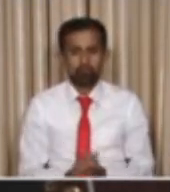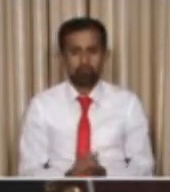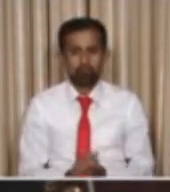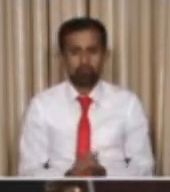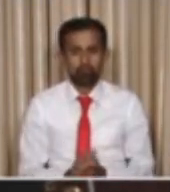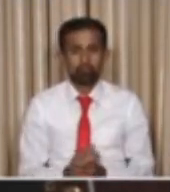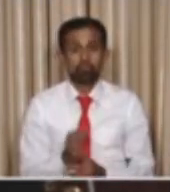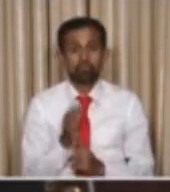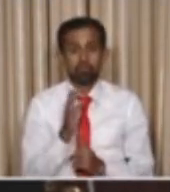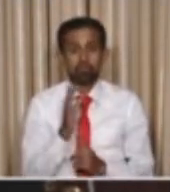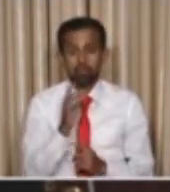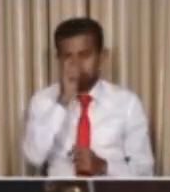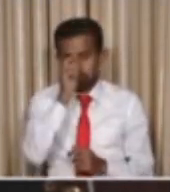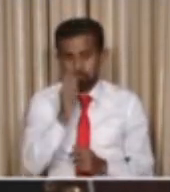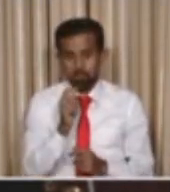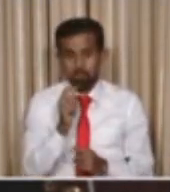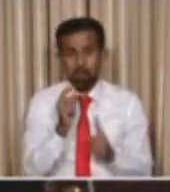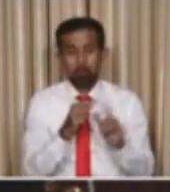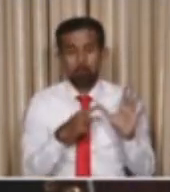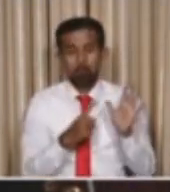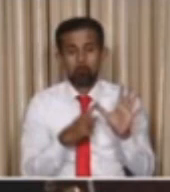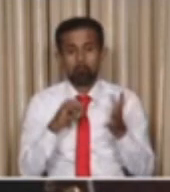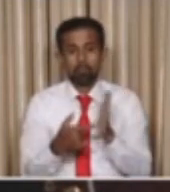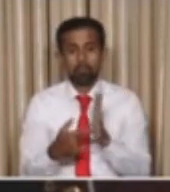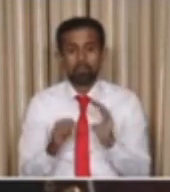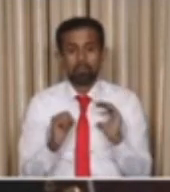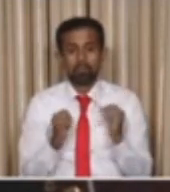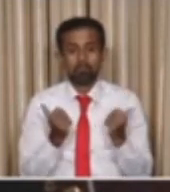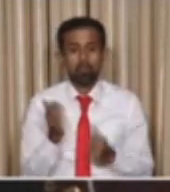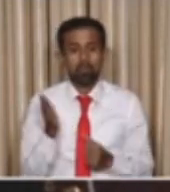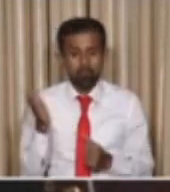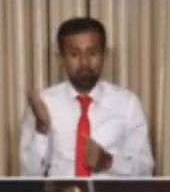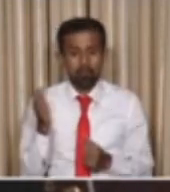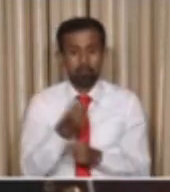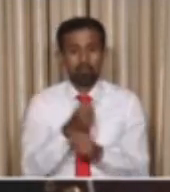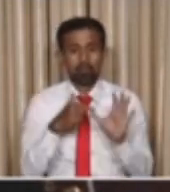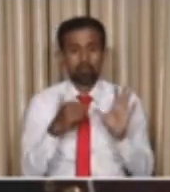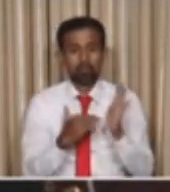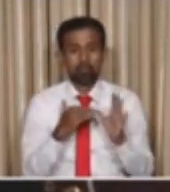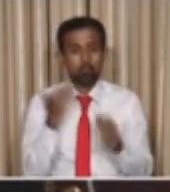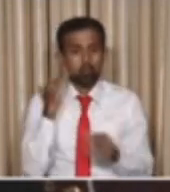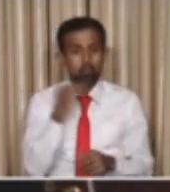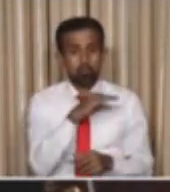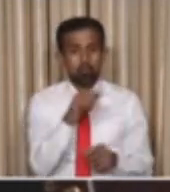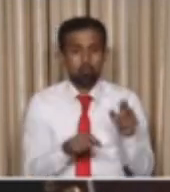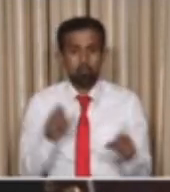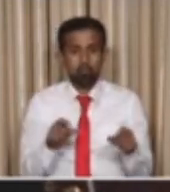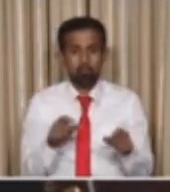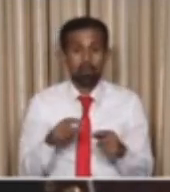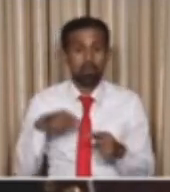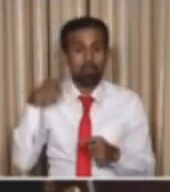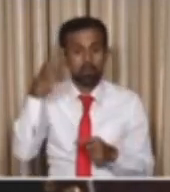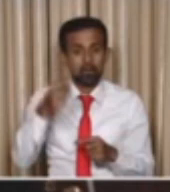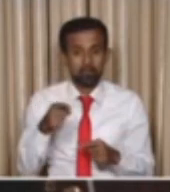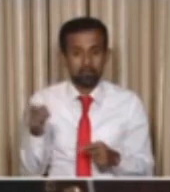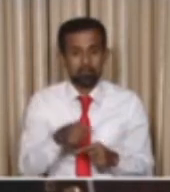ඒ නිසා ගරු සභාපතිතුමනි පලස්තීනයේ ජීවත් වන ඒ ගාසා තීරයේ අහිංසක ජනයා ඔවුන්ගේ හෙට